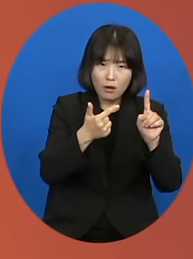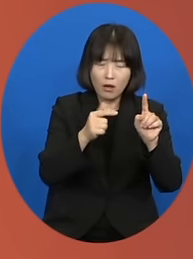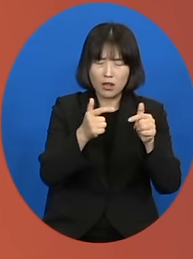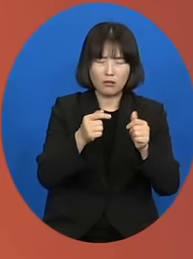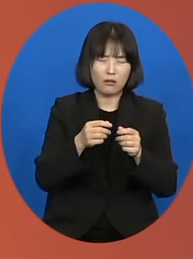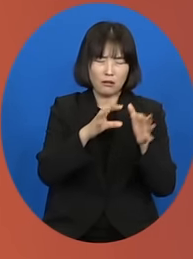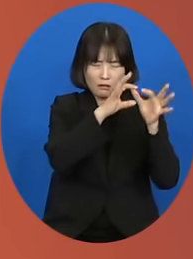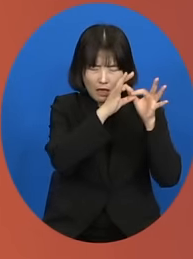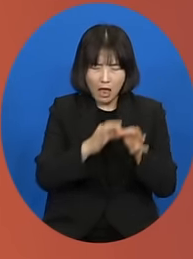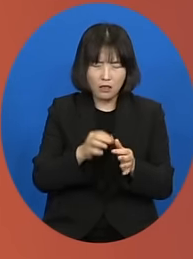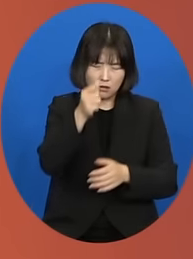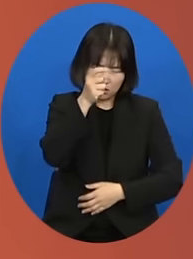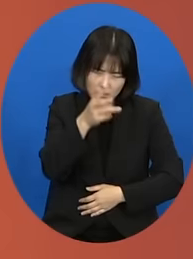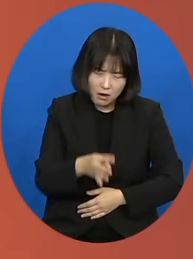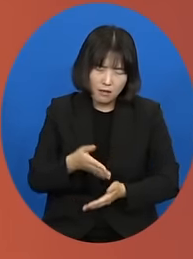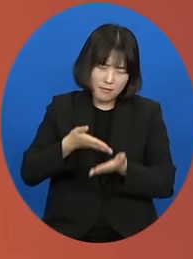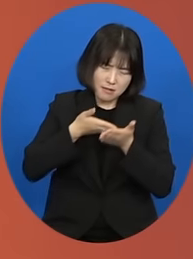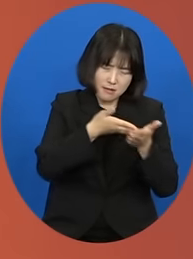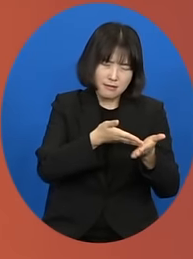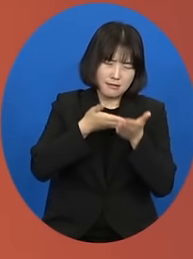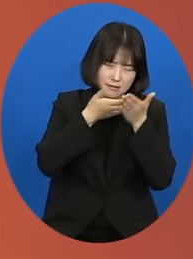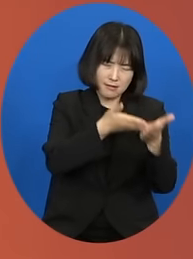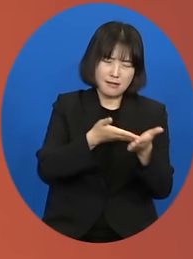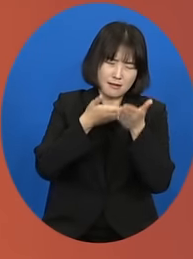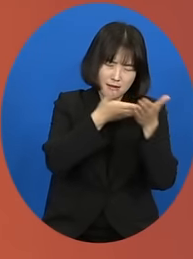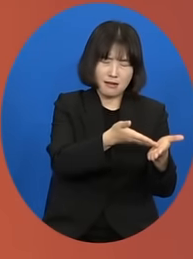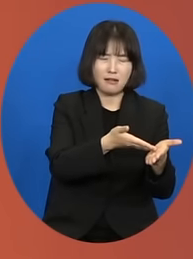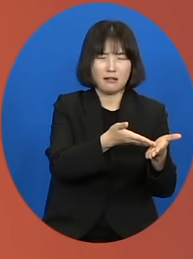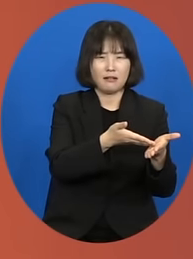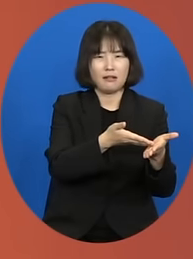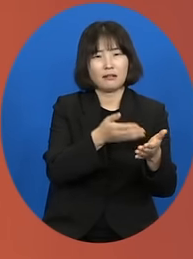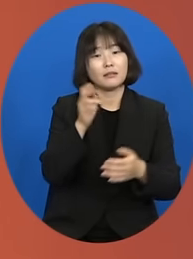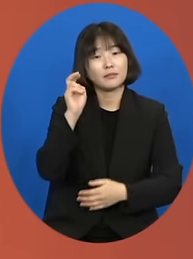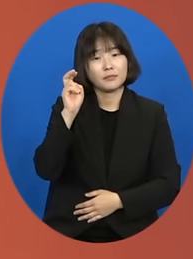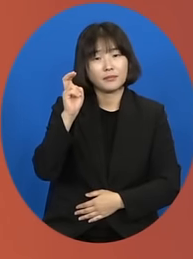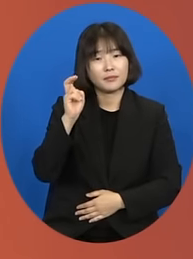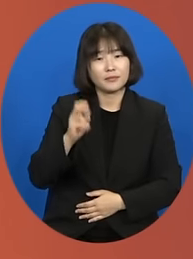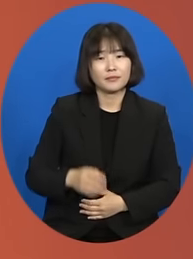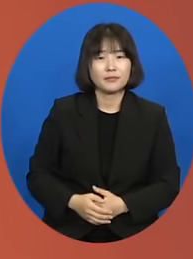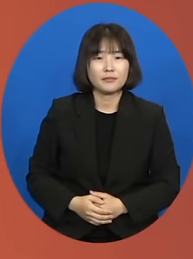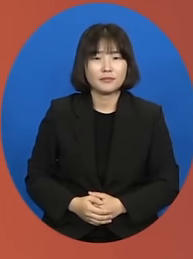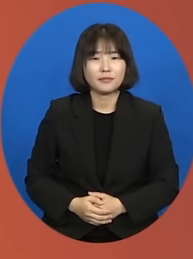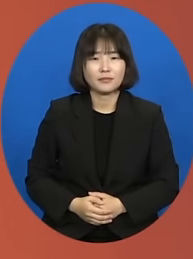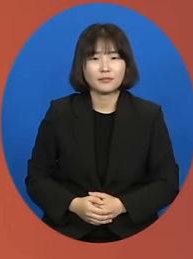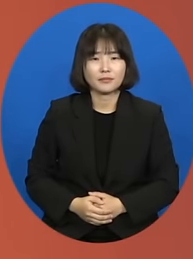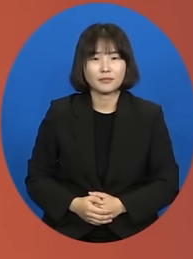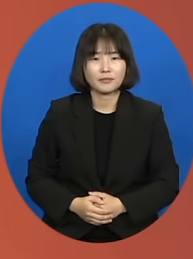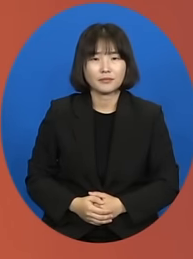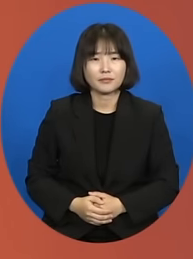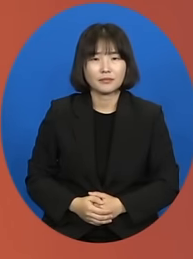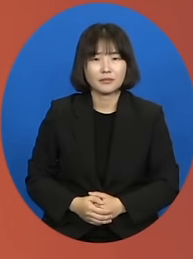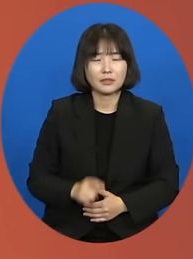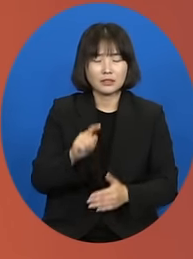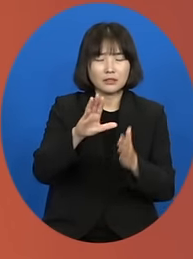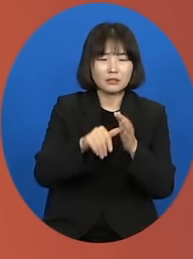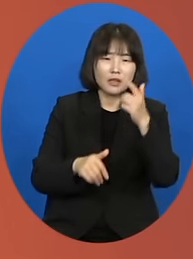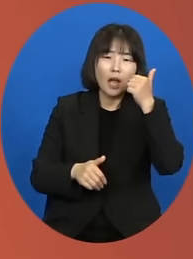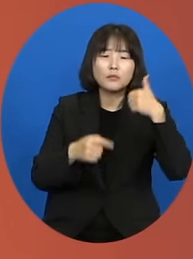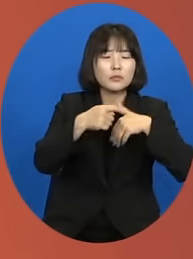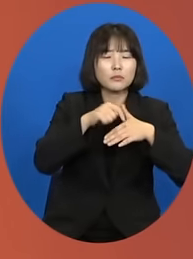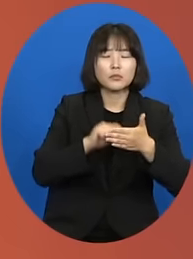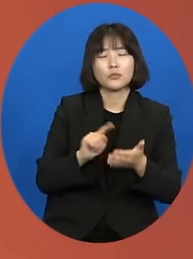수도 없이 아버지를 조르고 또 조르고 또 졸랐을 것입니다. 그때 아버지의 마음은